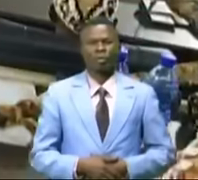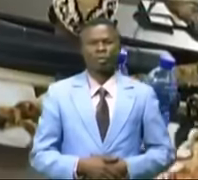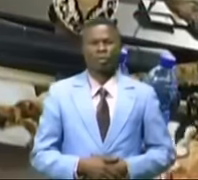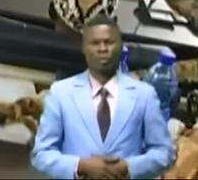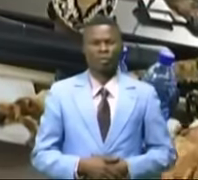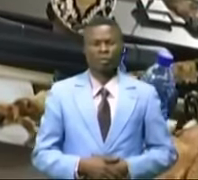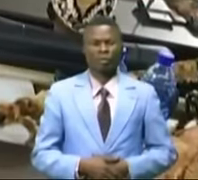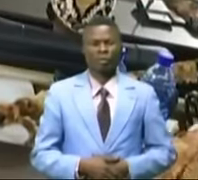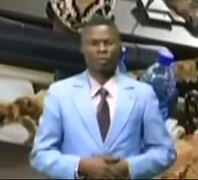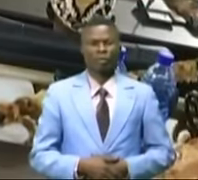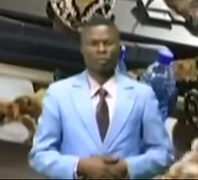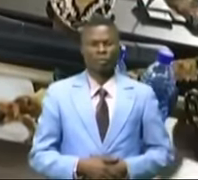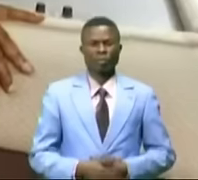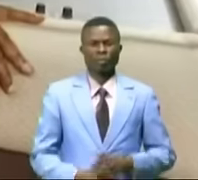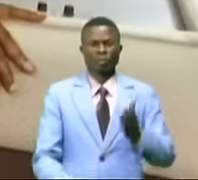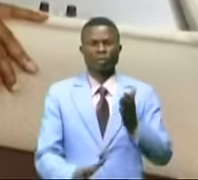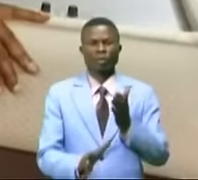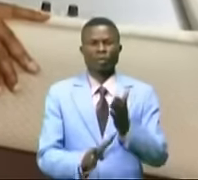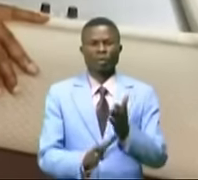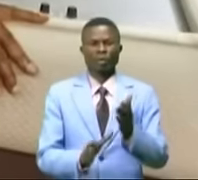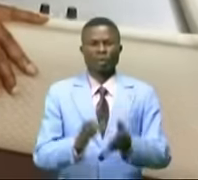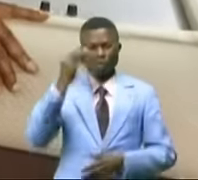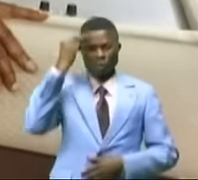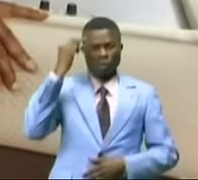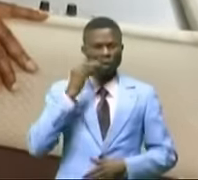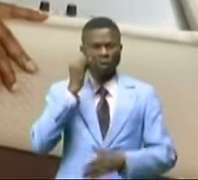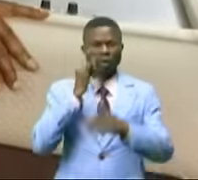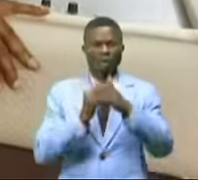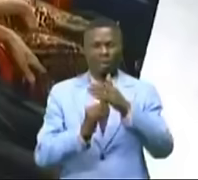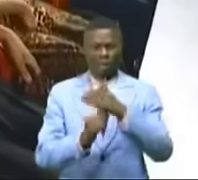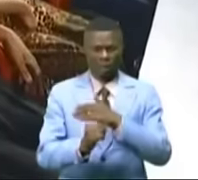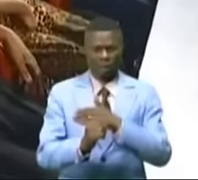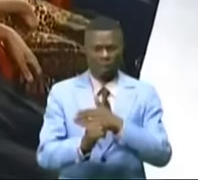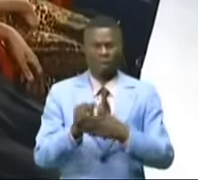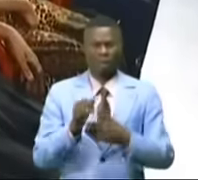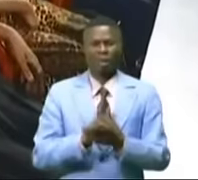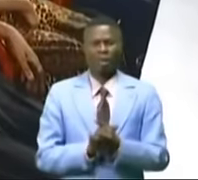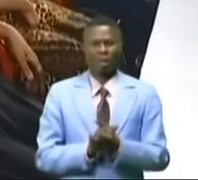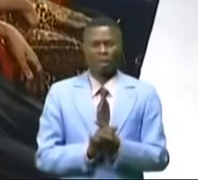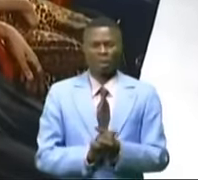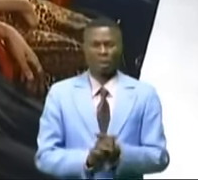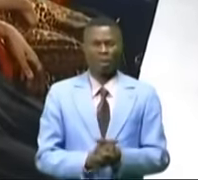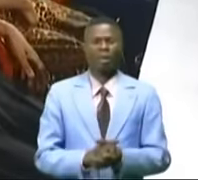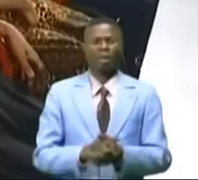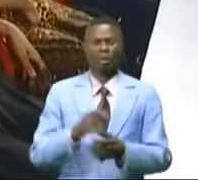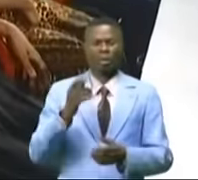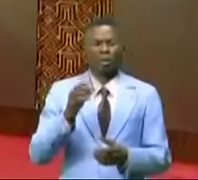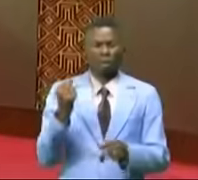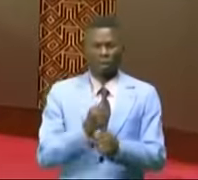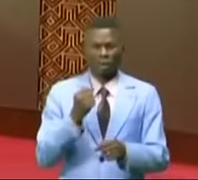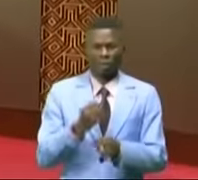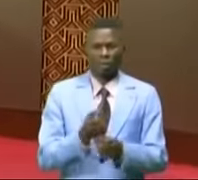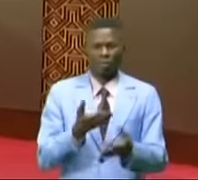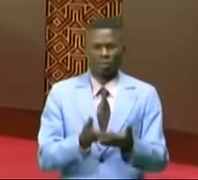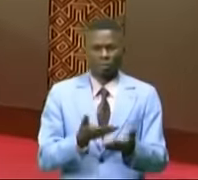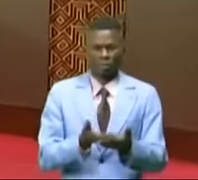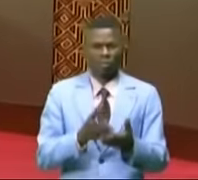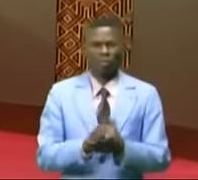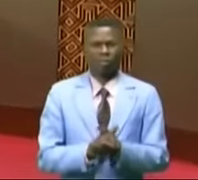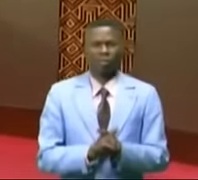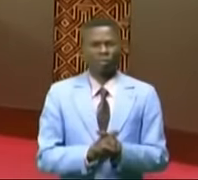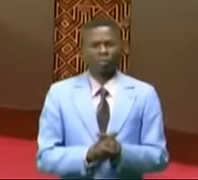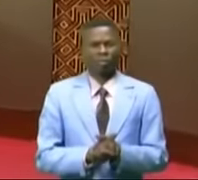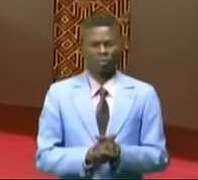D'ici peu, le vice-premier ministre, ministre de l'Intérieur, aura sur sa table du travail les recommandations qui